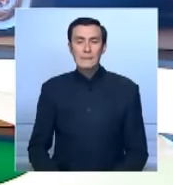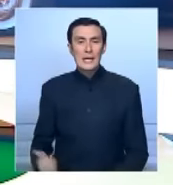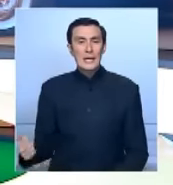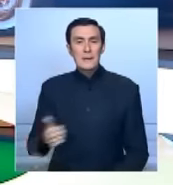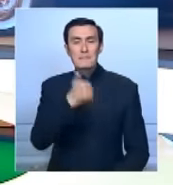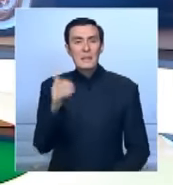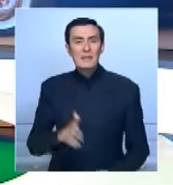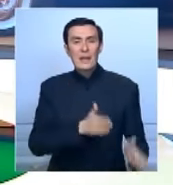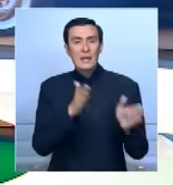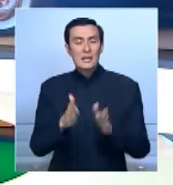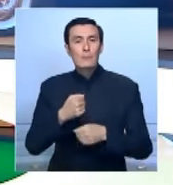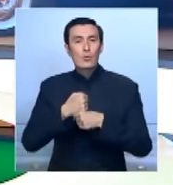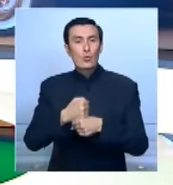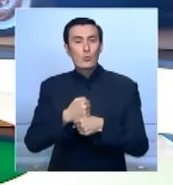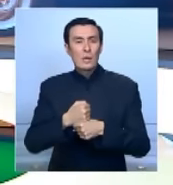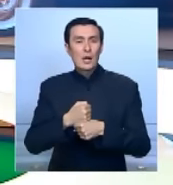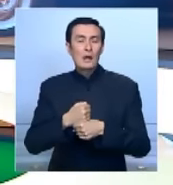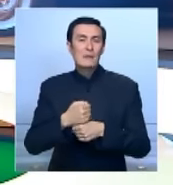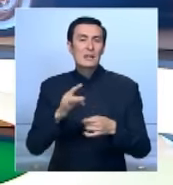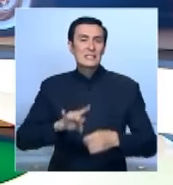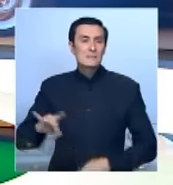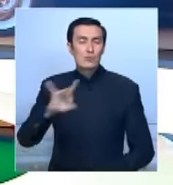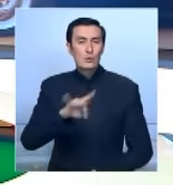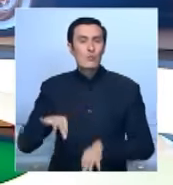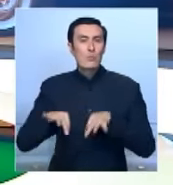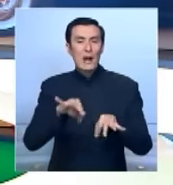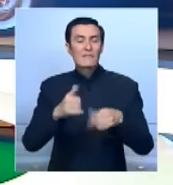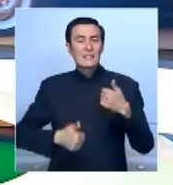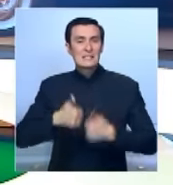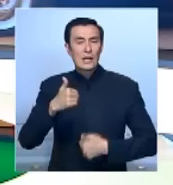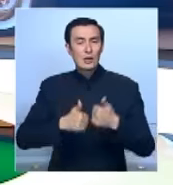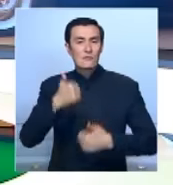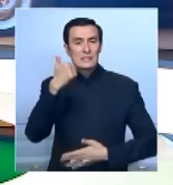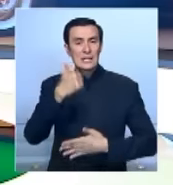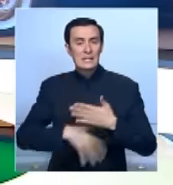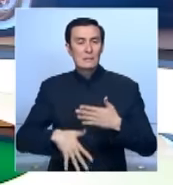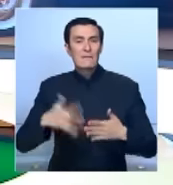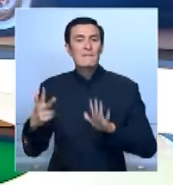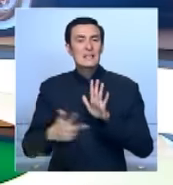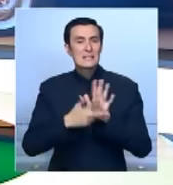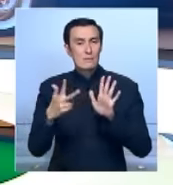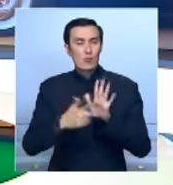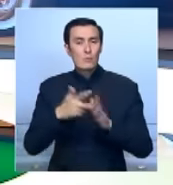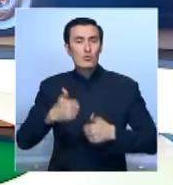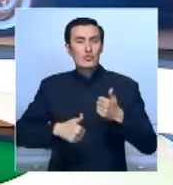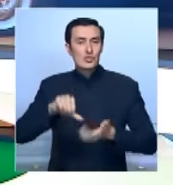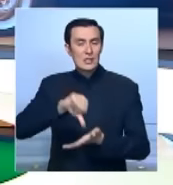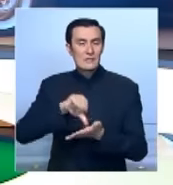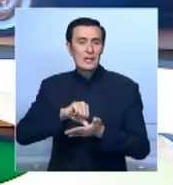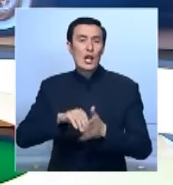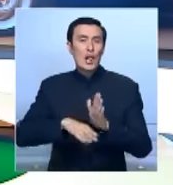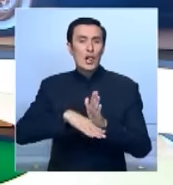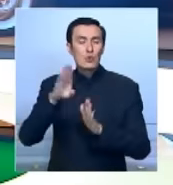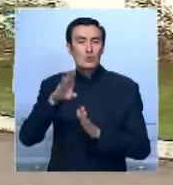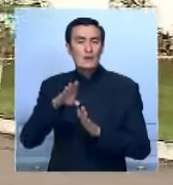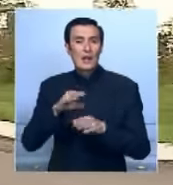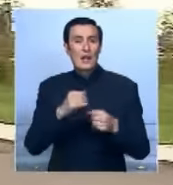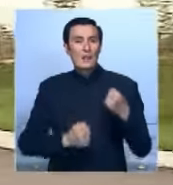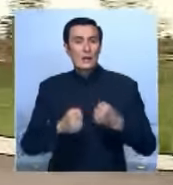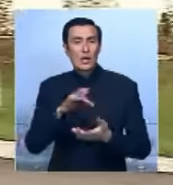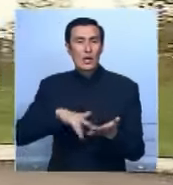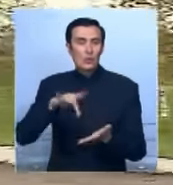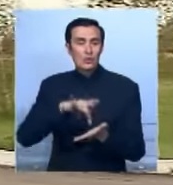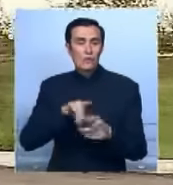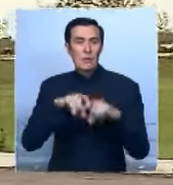Первый этап Кубка Республики по автослалому стартовал в столице. В этом году уже 8-й. Побороться за звание лучшего на парковке